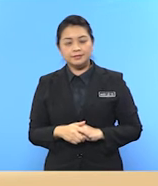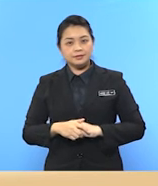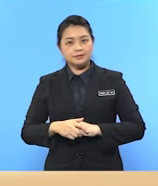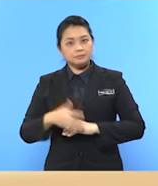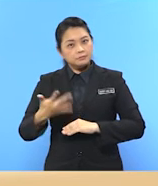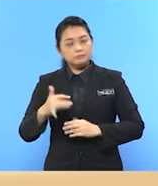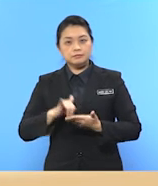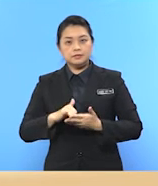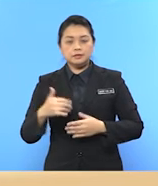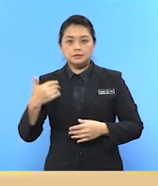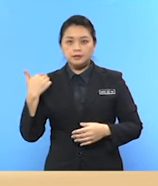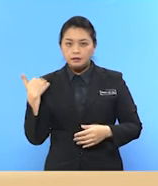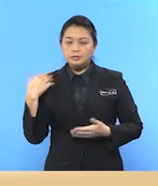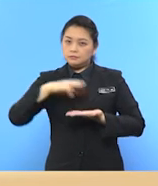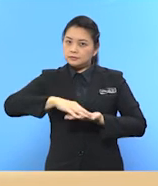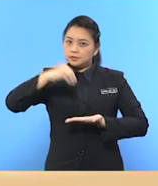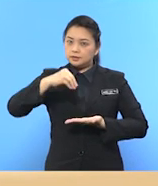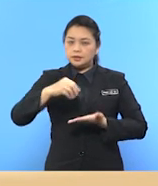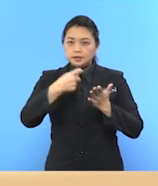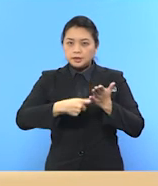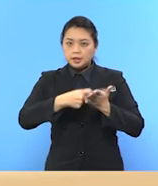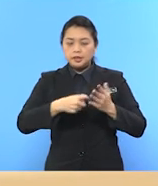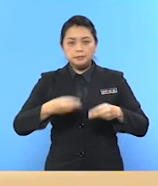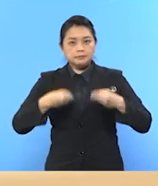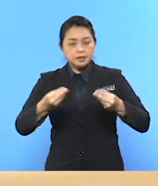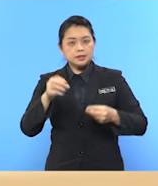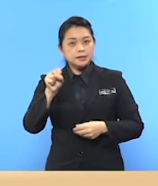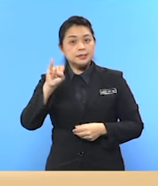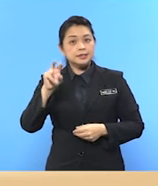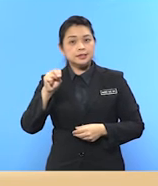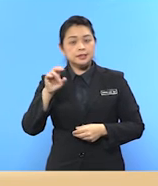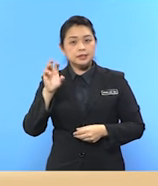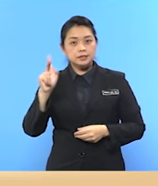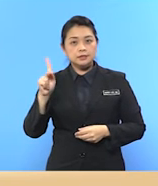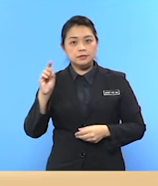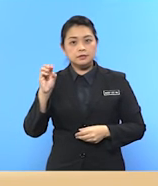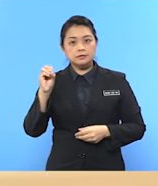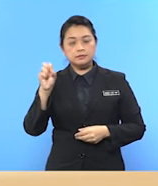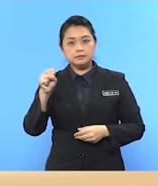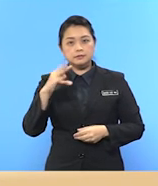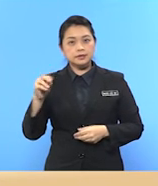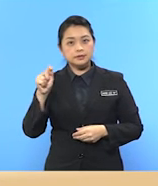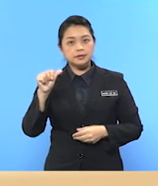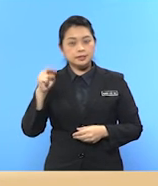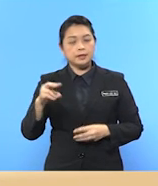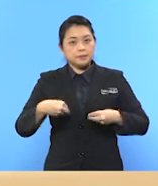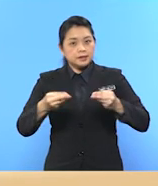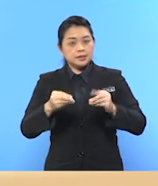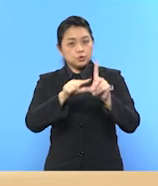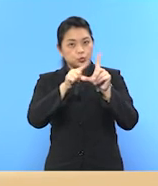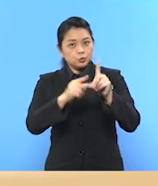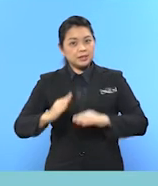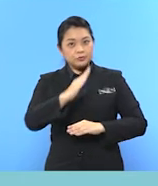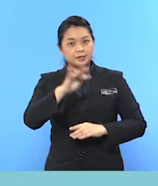Di samping itu, kita juga mempelajari nilai bagi sinus, kosinus dan tangent bagi sudut tirus